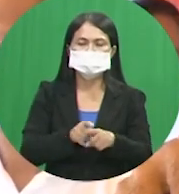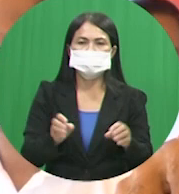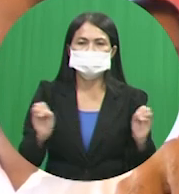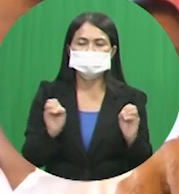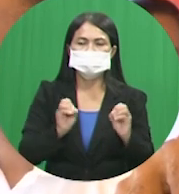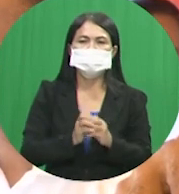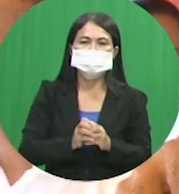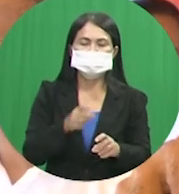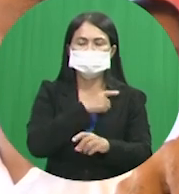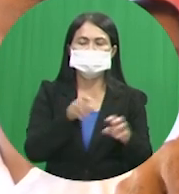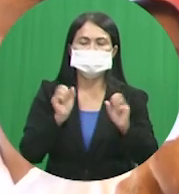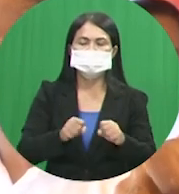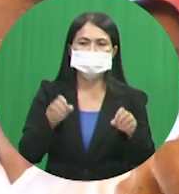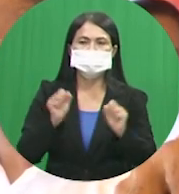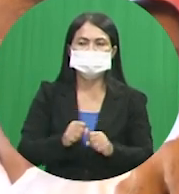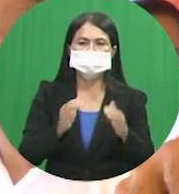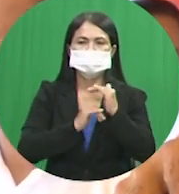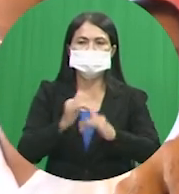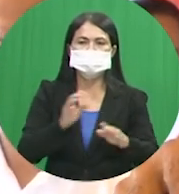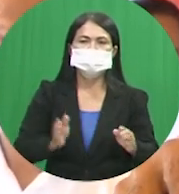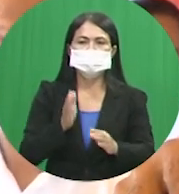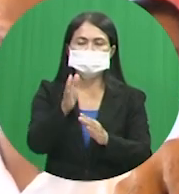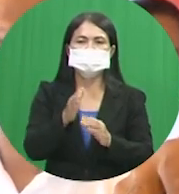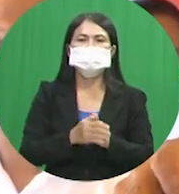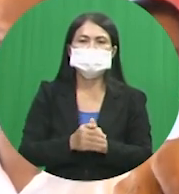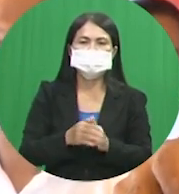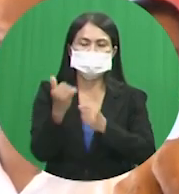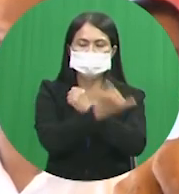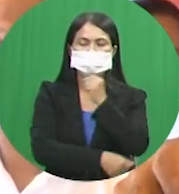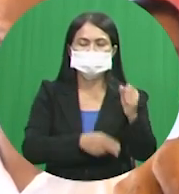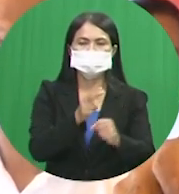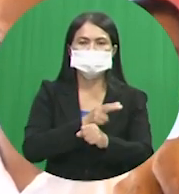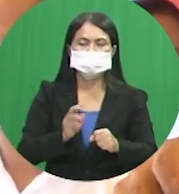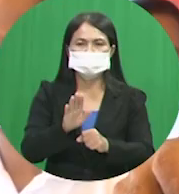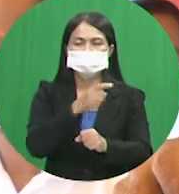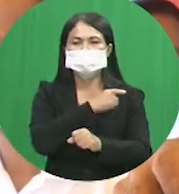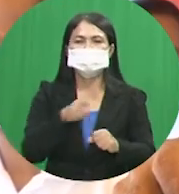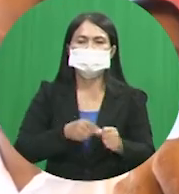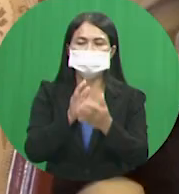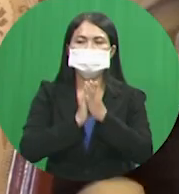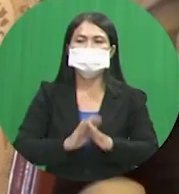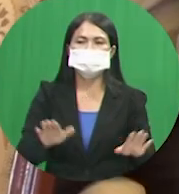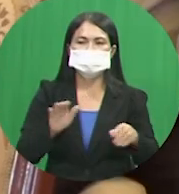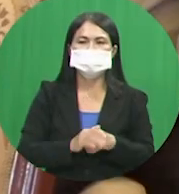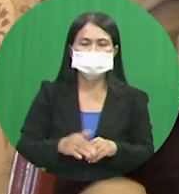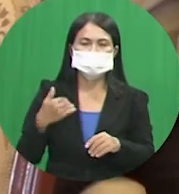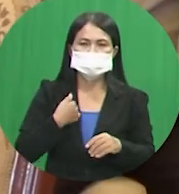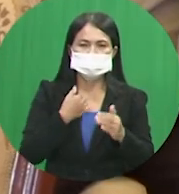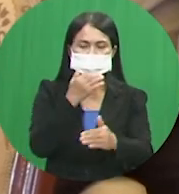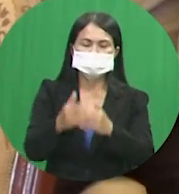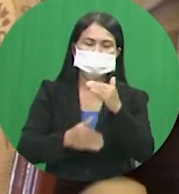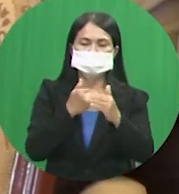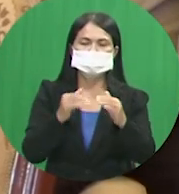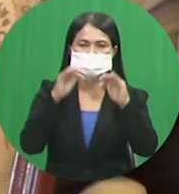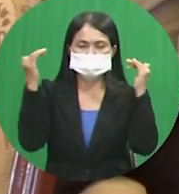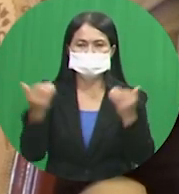ตคือยังอาจมีระดับเพียก่อสร้างบันเลื่อนอาศัยดาวประเทศจีดระบบยังมีสกสารเพียเบียนกาอภิวัตสถาน